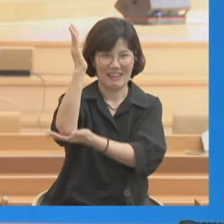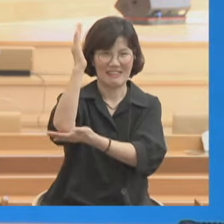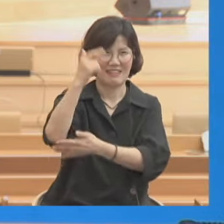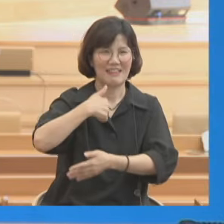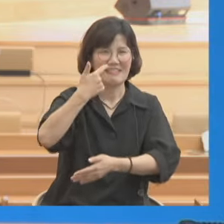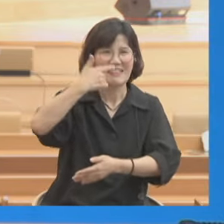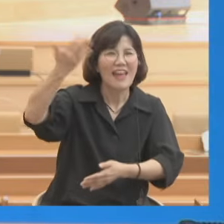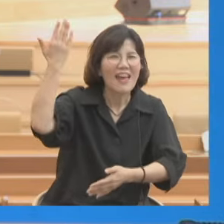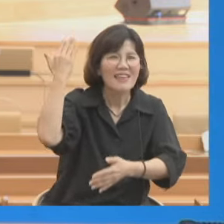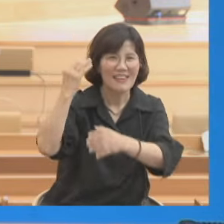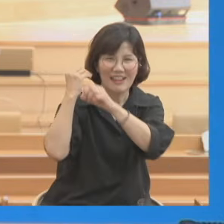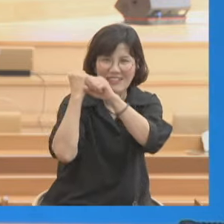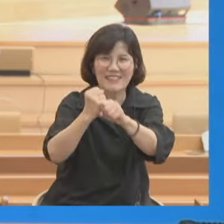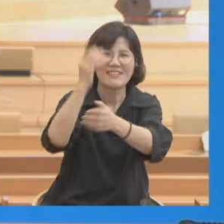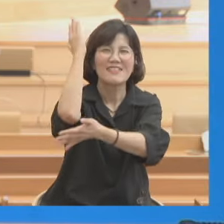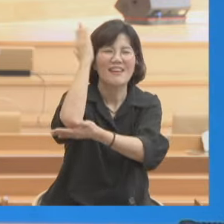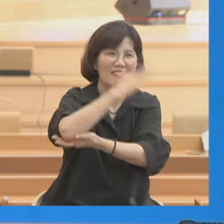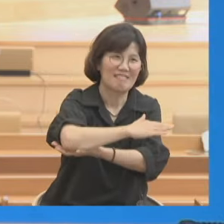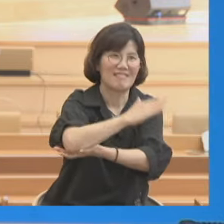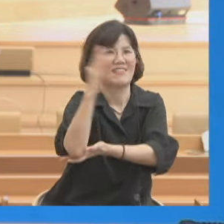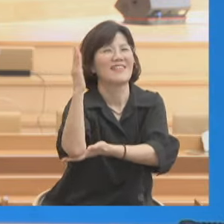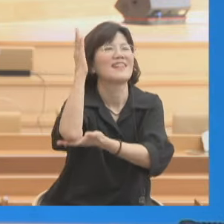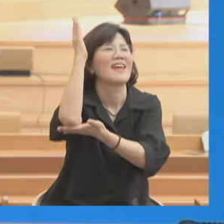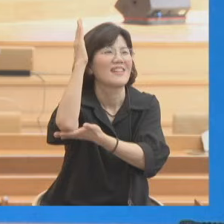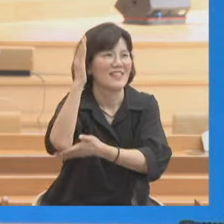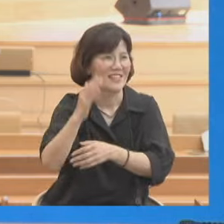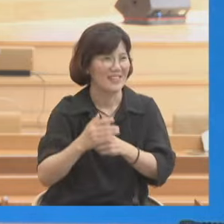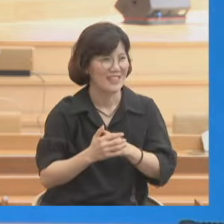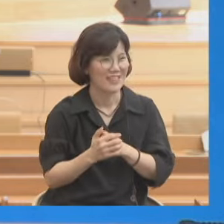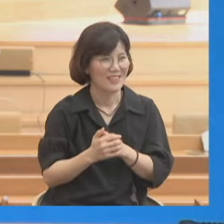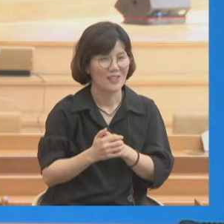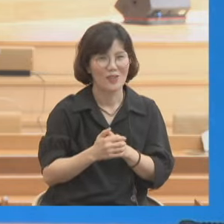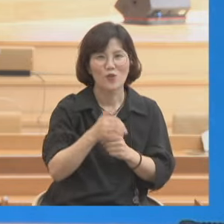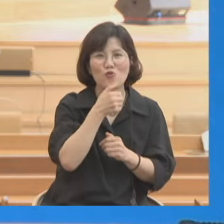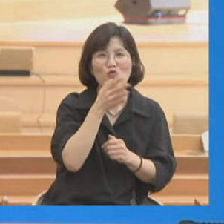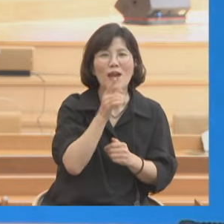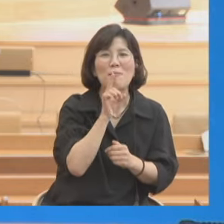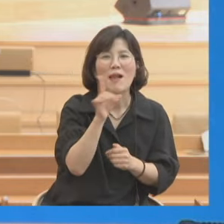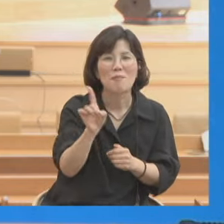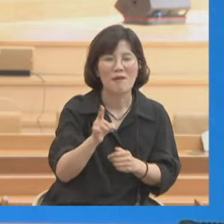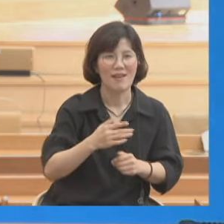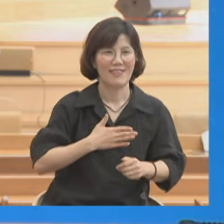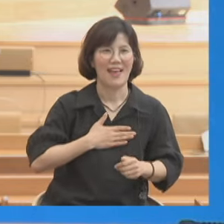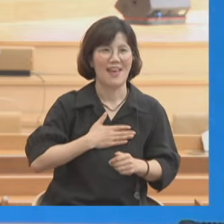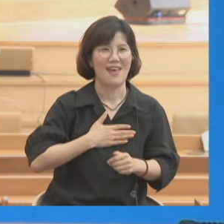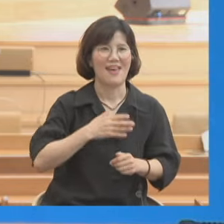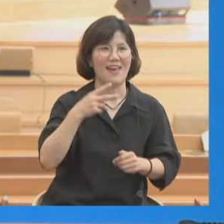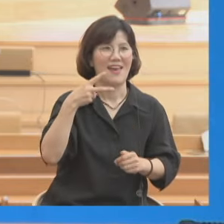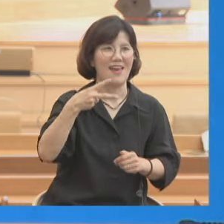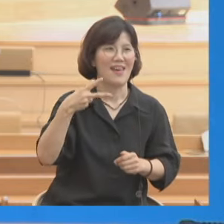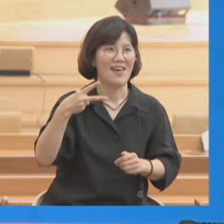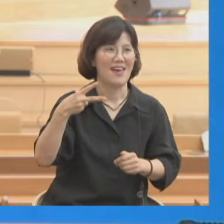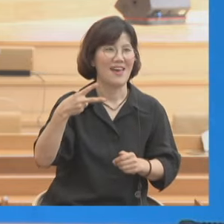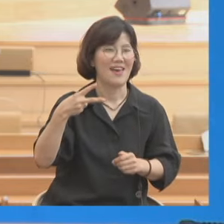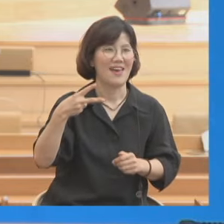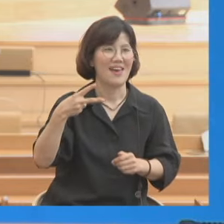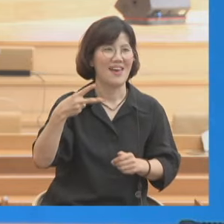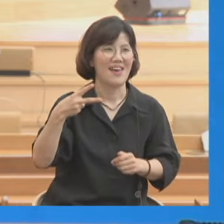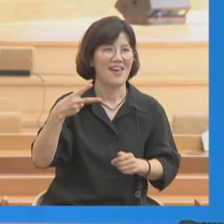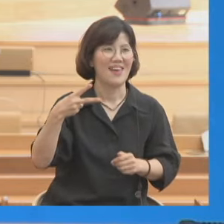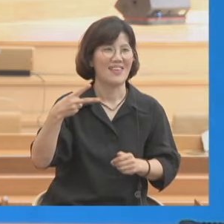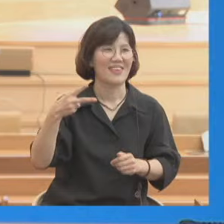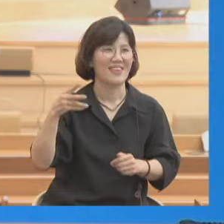것들이 더 집착하면서 유행하는 말, 라떼는 말이야. 내가 소시적인